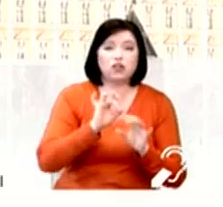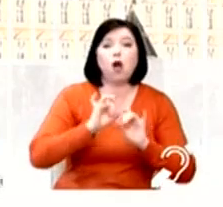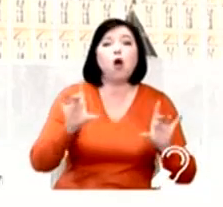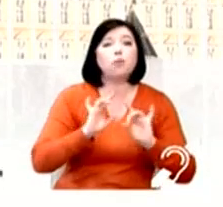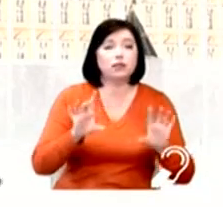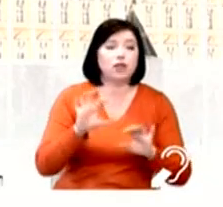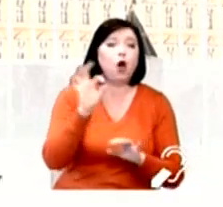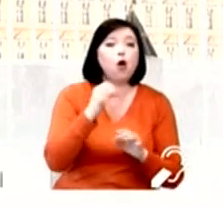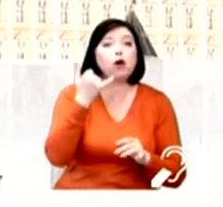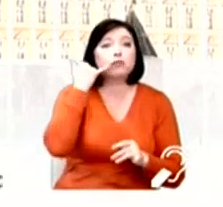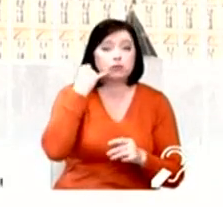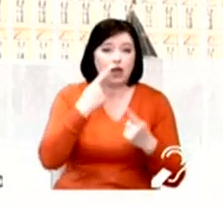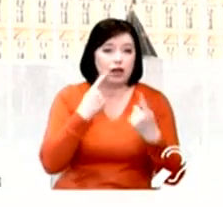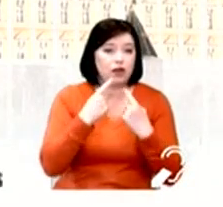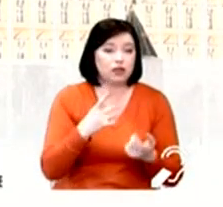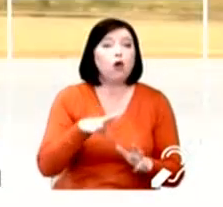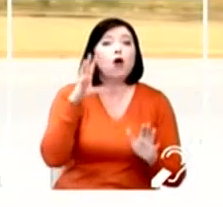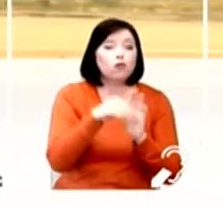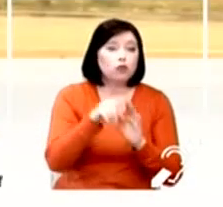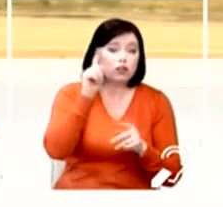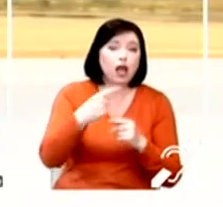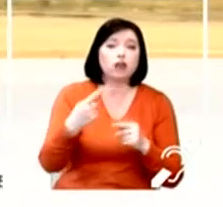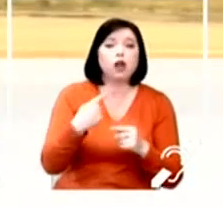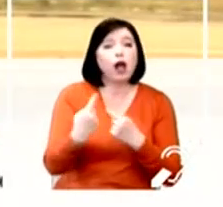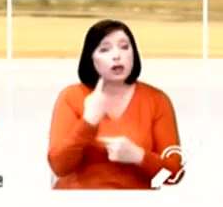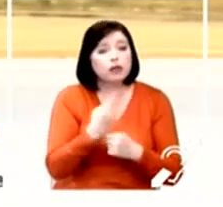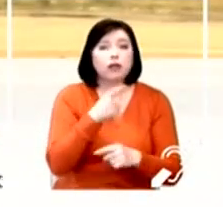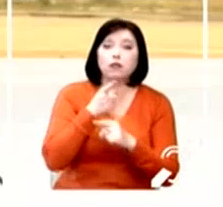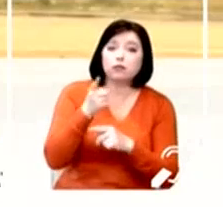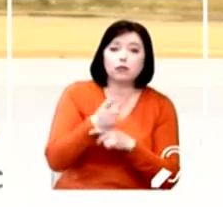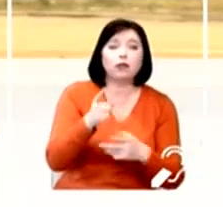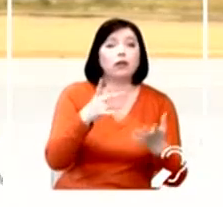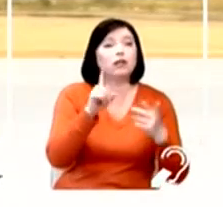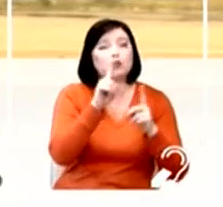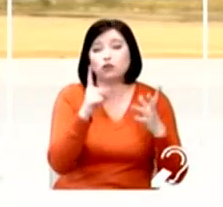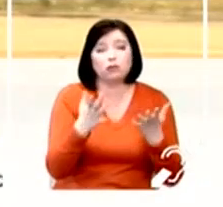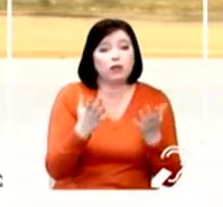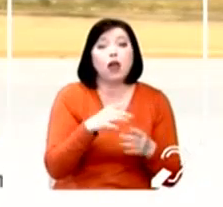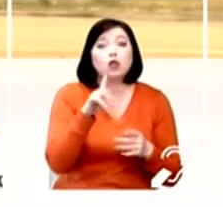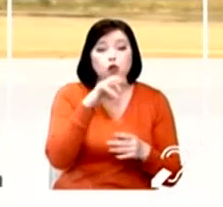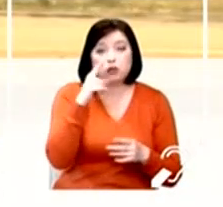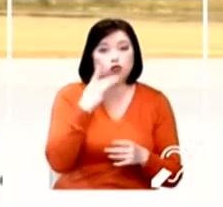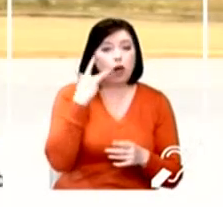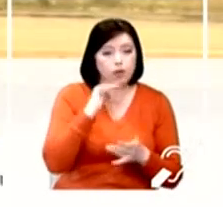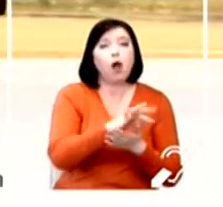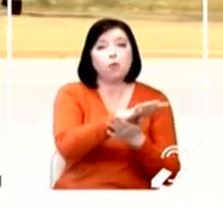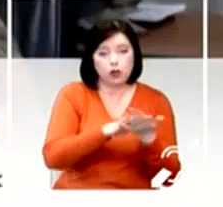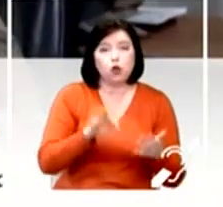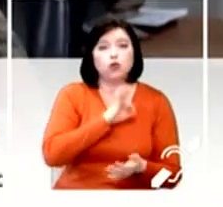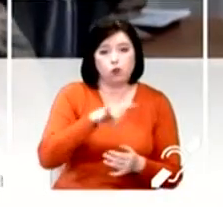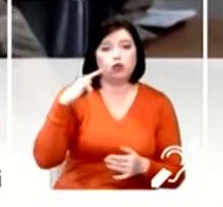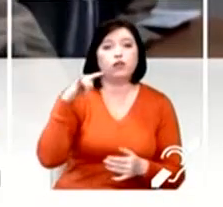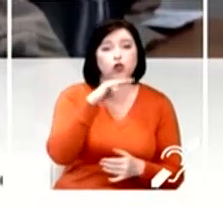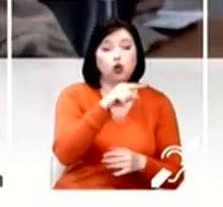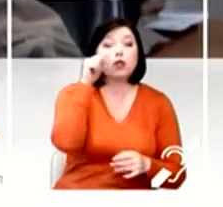детали despre дискуция телефоника, инклюзив дака а критикат сау ну интерцептария дроней, дар а прецизат ка Стателе Унитие вор континуа са фолосеаска